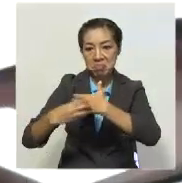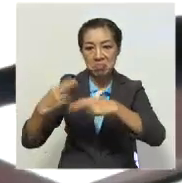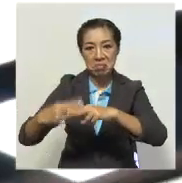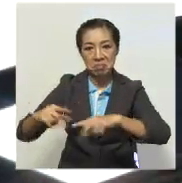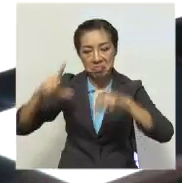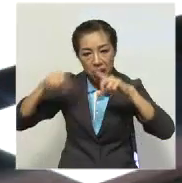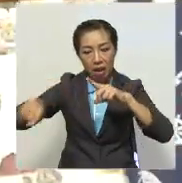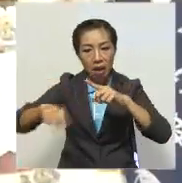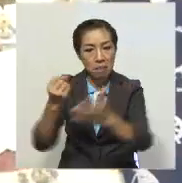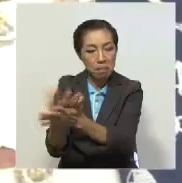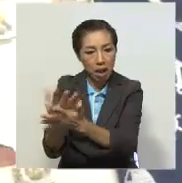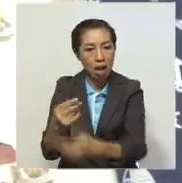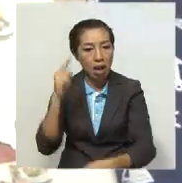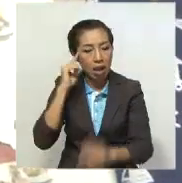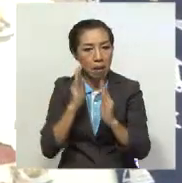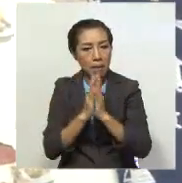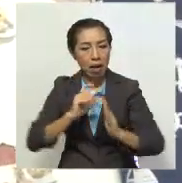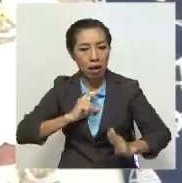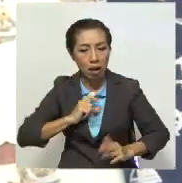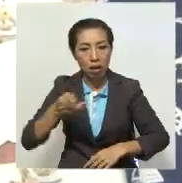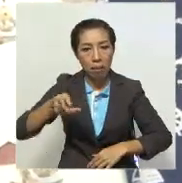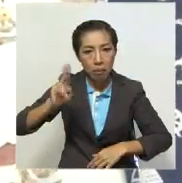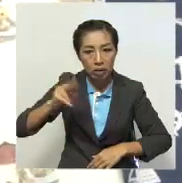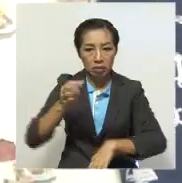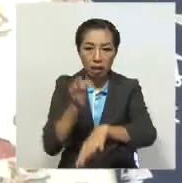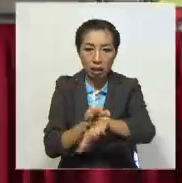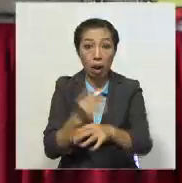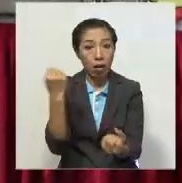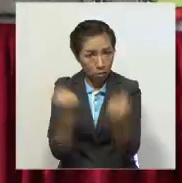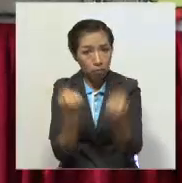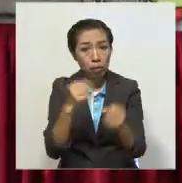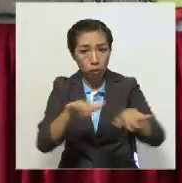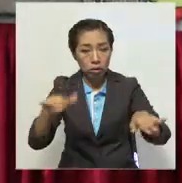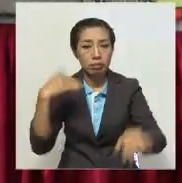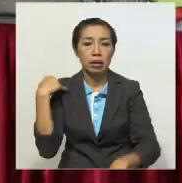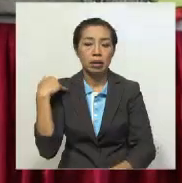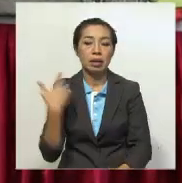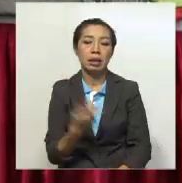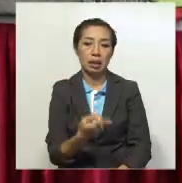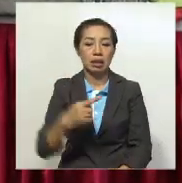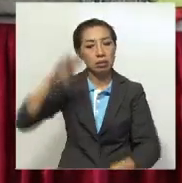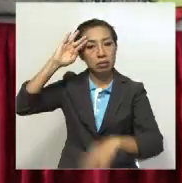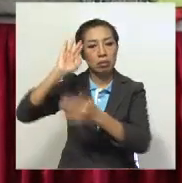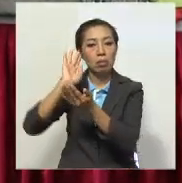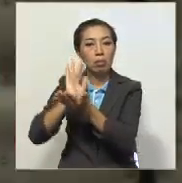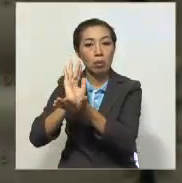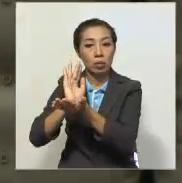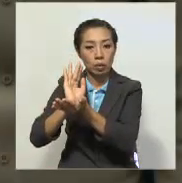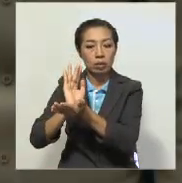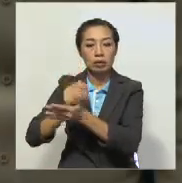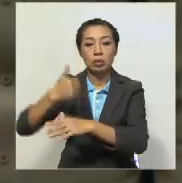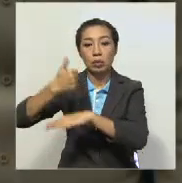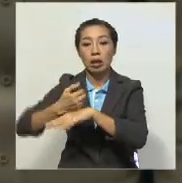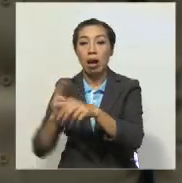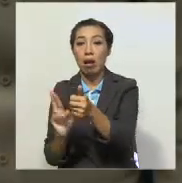รศัพท์มือถือปืนนาฬิกาและรถยนต์อีกหลายคันเลยค่ะซึ่งพลตำรวจเอกเฉลิมเกียรติศรีวรขานรอง